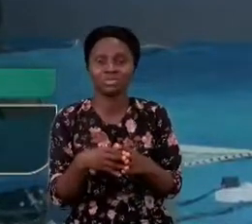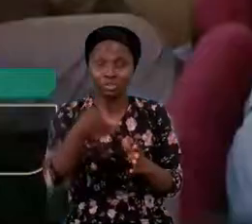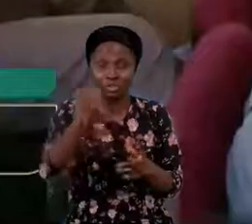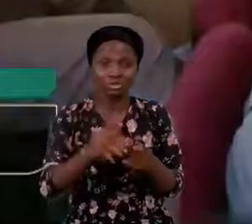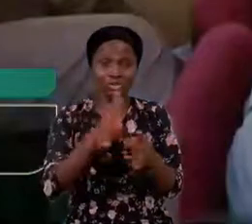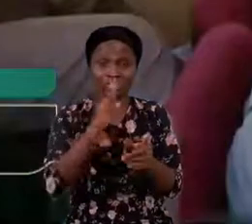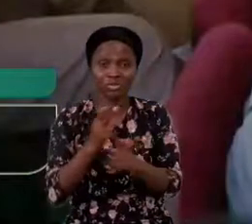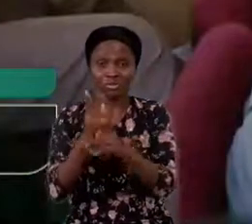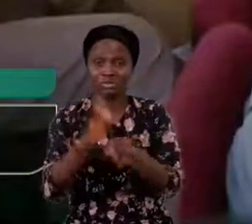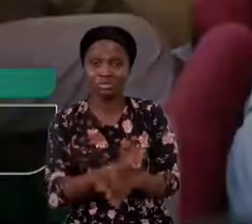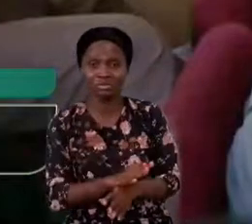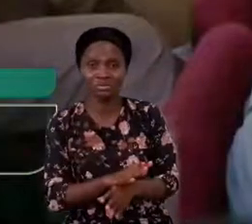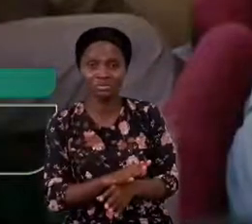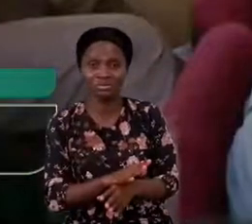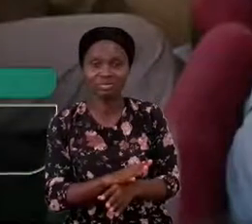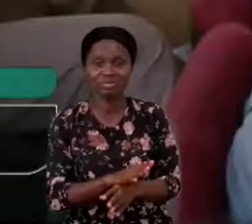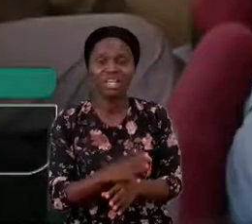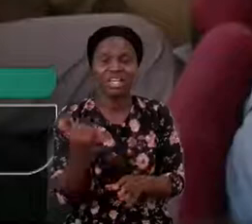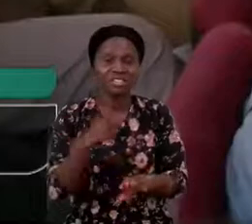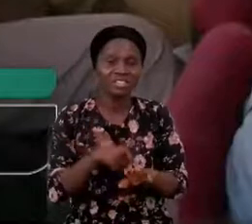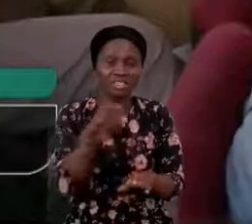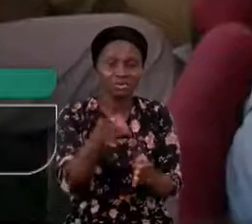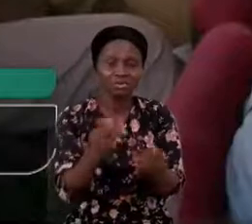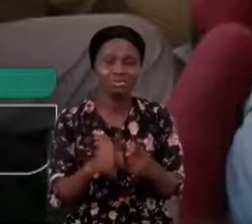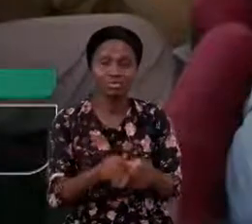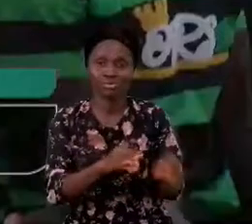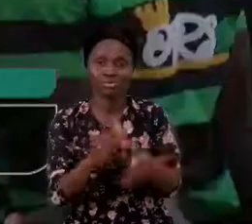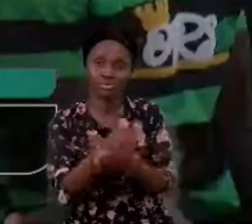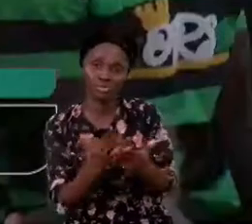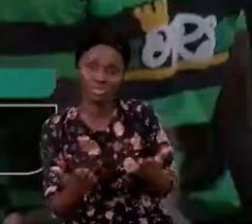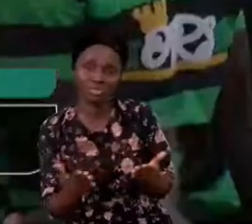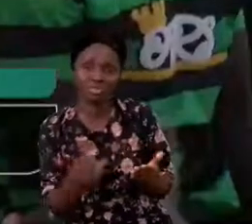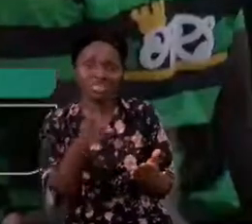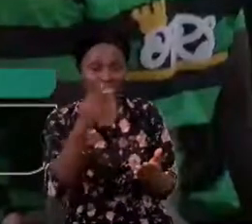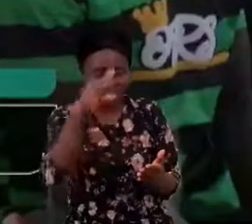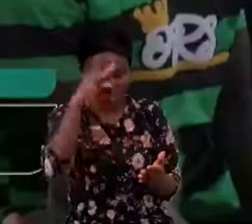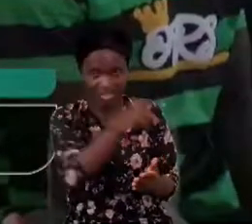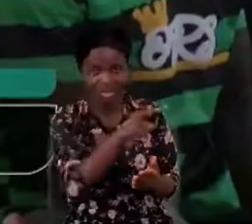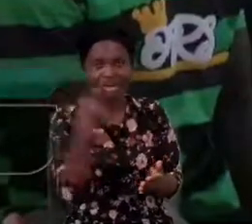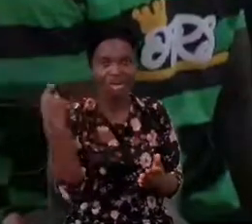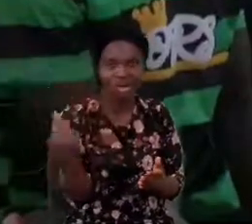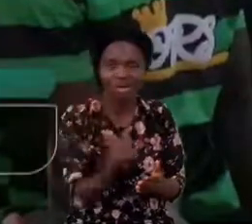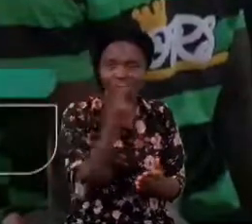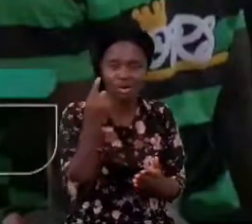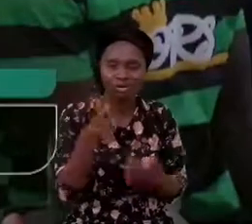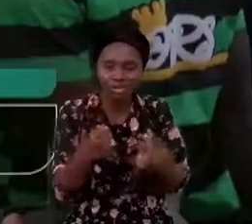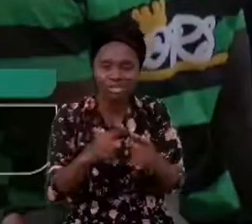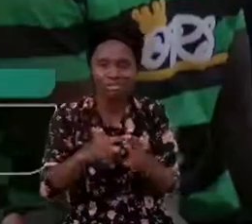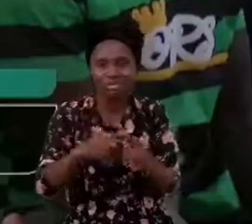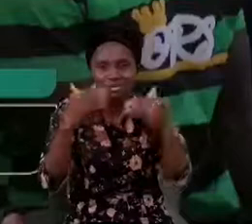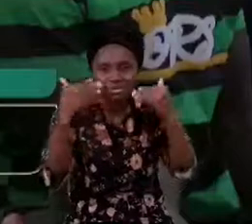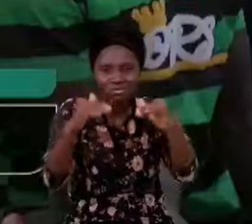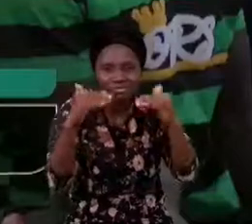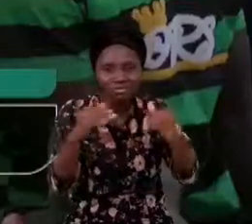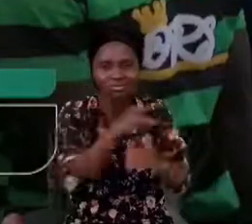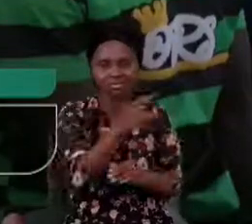attention. Il ne prend pas de risque dans la vie pour avancer, pour aller là où il veut. Ou bien, est-ce qu'il est positif? Est-ce qu'il est du